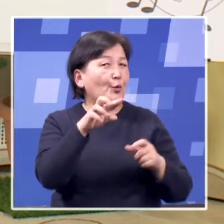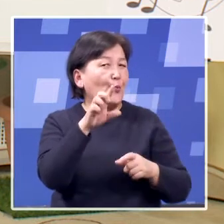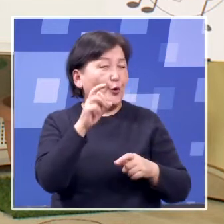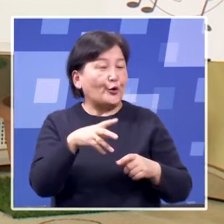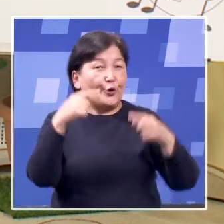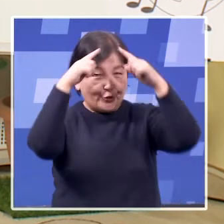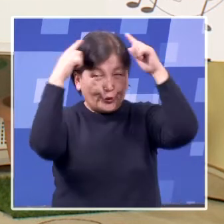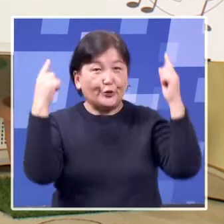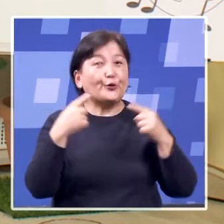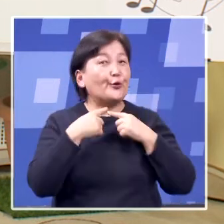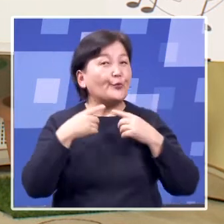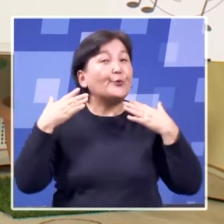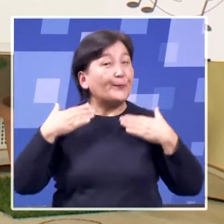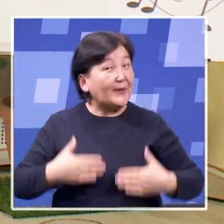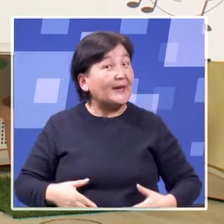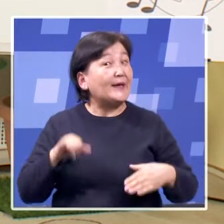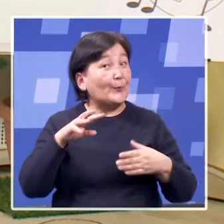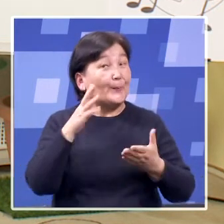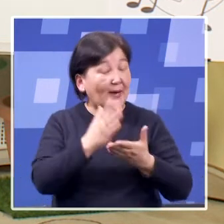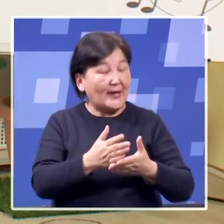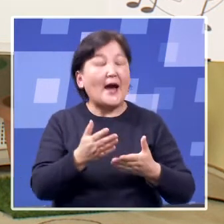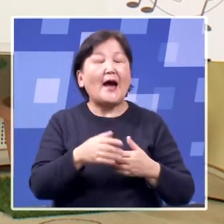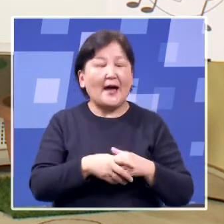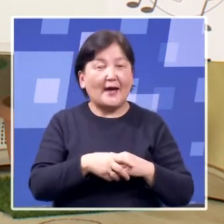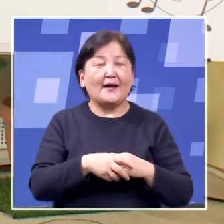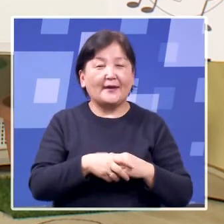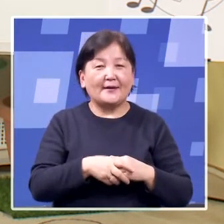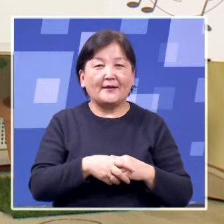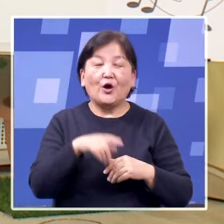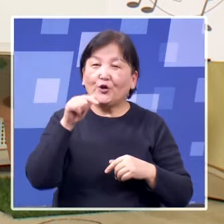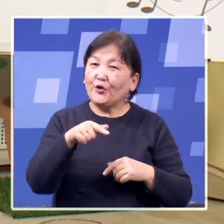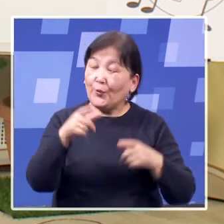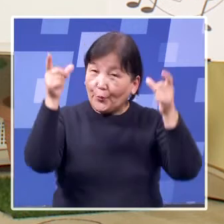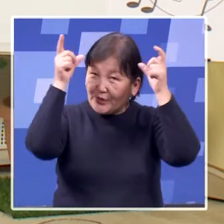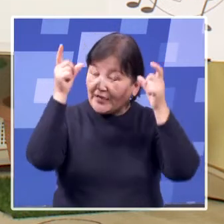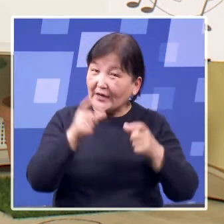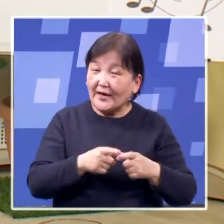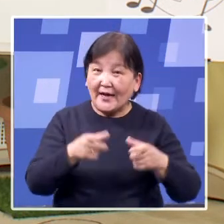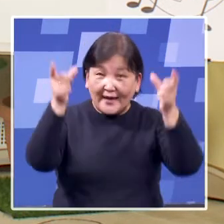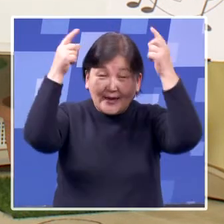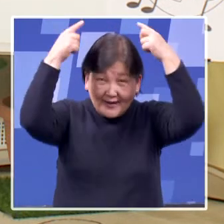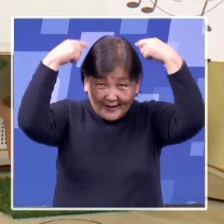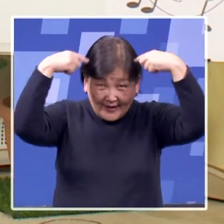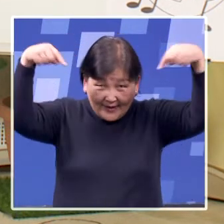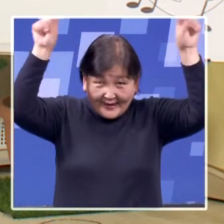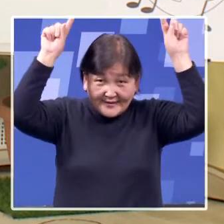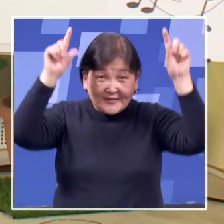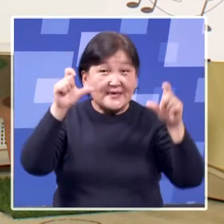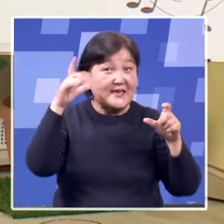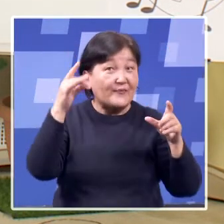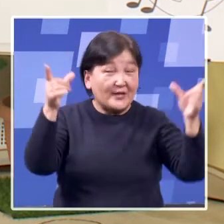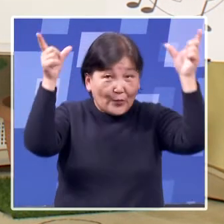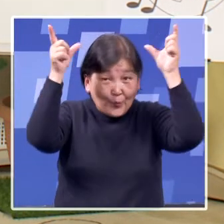байна. Үнэнийхээ одоо иврийг нь зурья. Иврийг зурхын тулд шулуун зураас